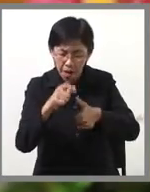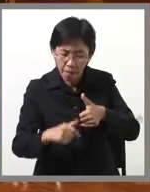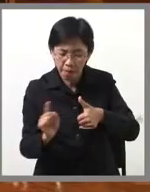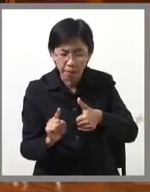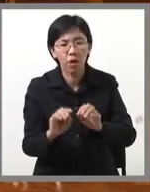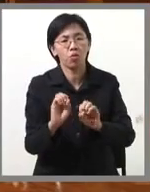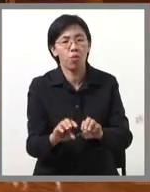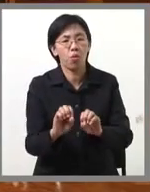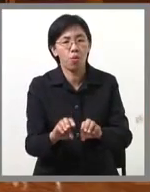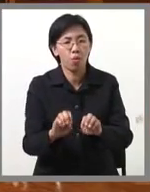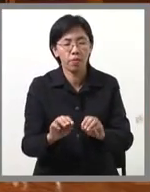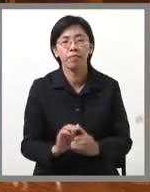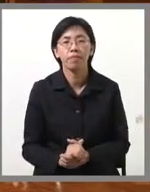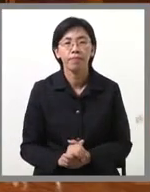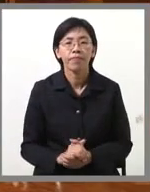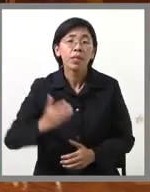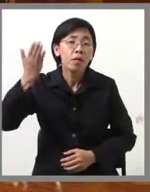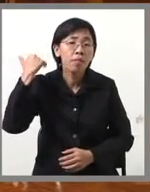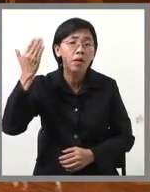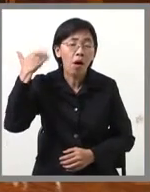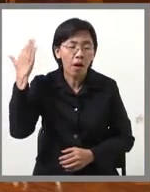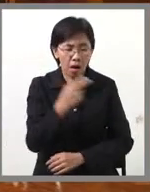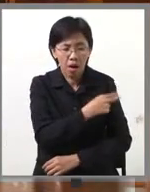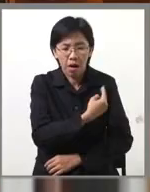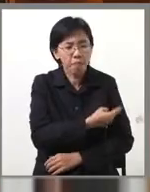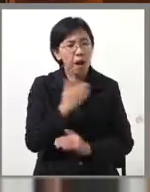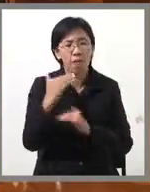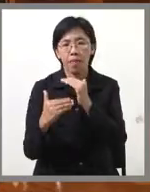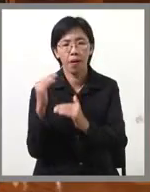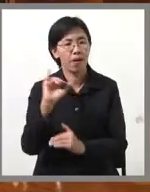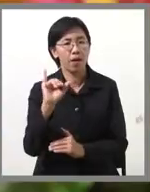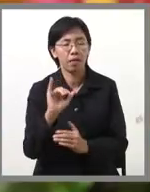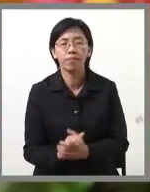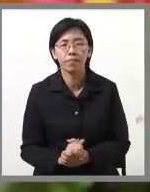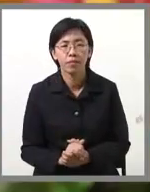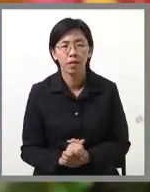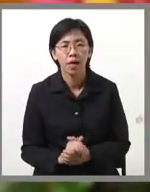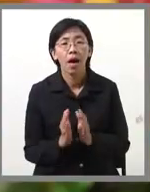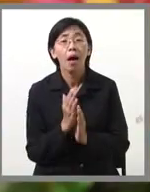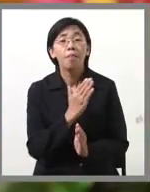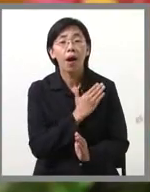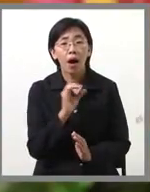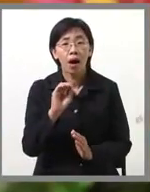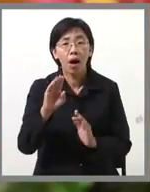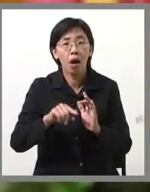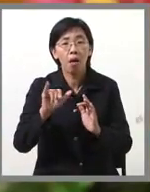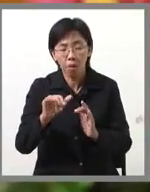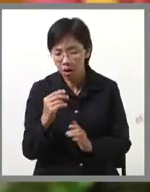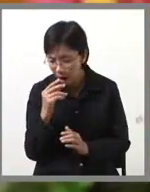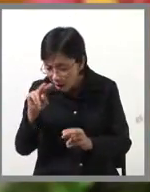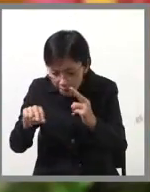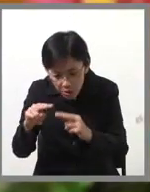เงี้ยอีกอย่างหนึ่งสมัยก่อนการแพทย์ยังไม่ค่อยเจริญหลวงพ่อก็จะไปห้าสมุนไ